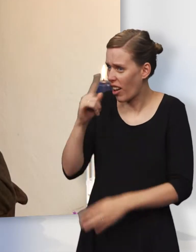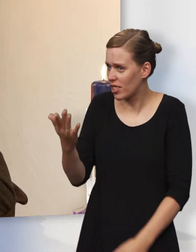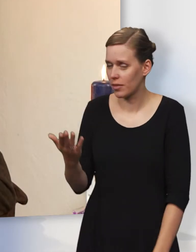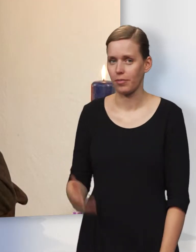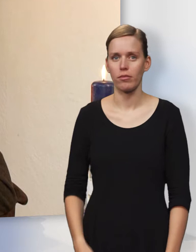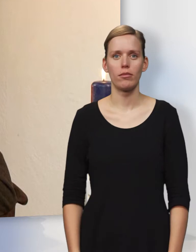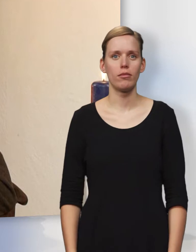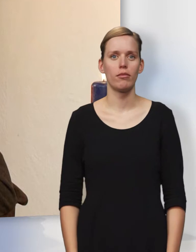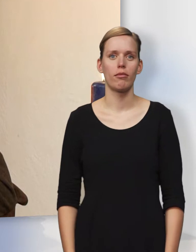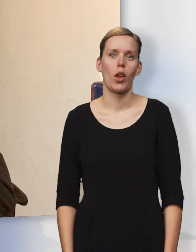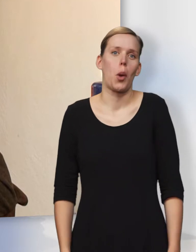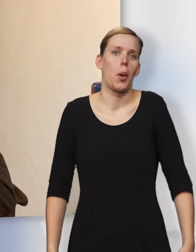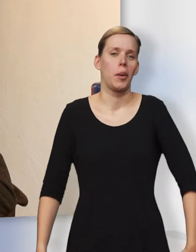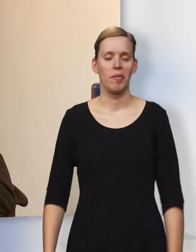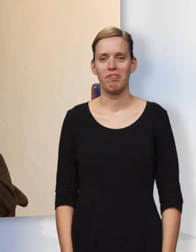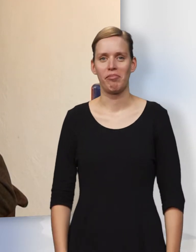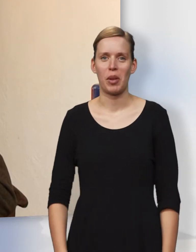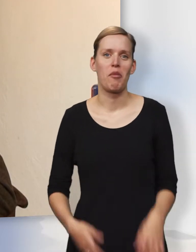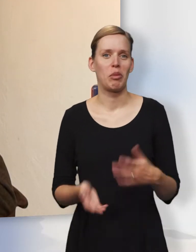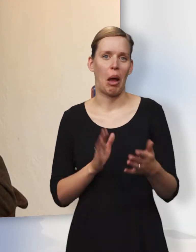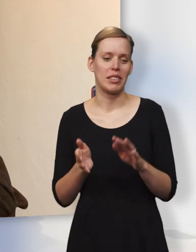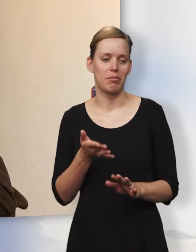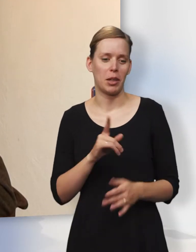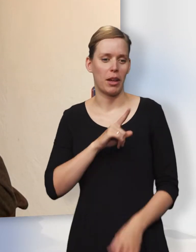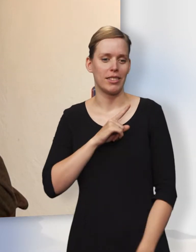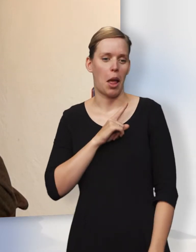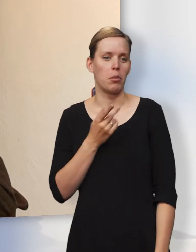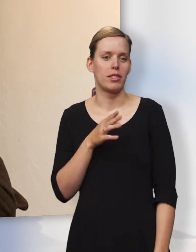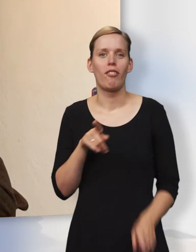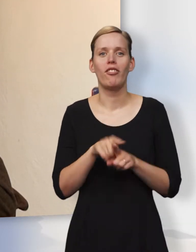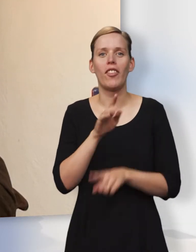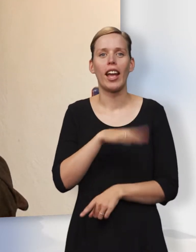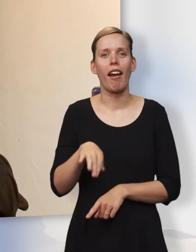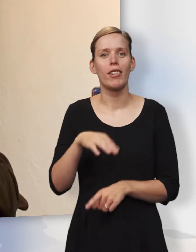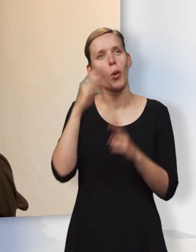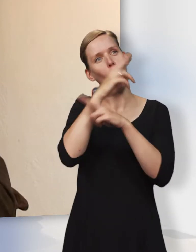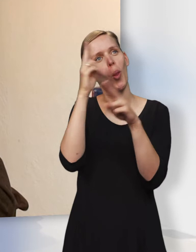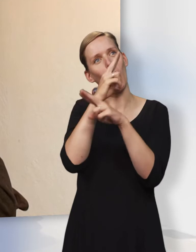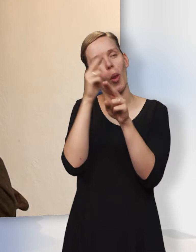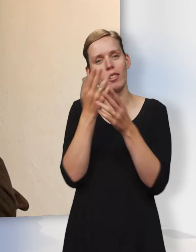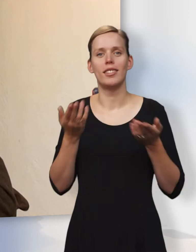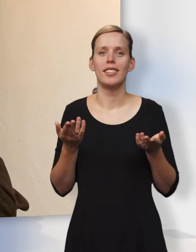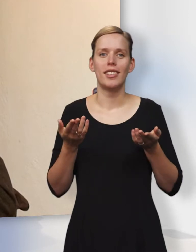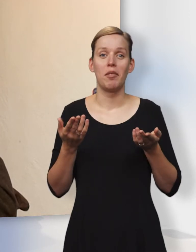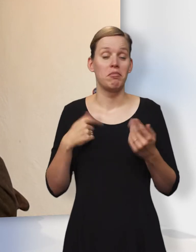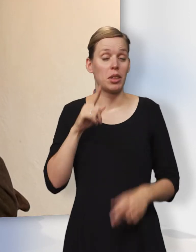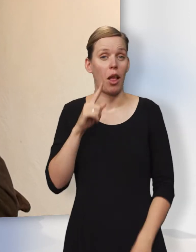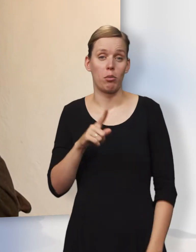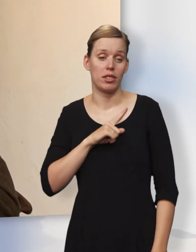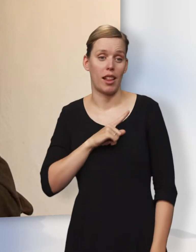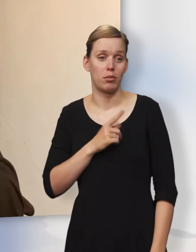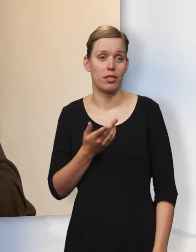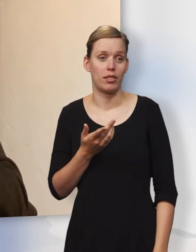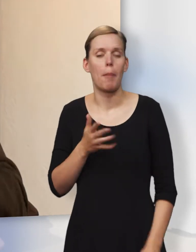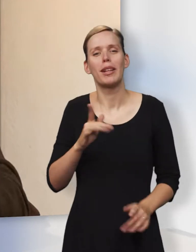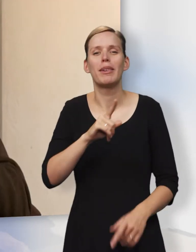ist vielleicht auch manchmal meine kindliche Unvoreingenommenheit. Also ich denke, ich